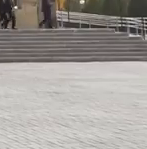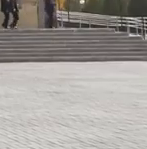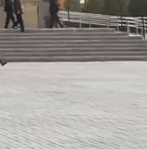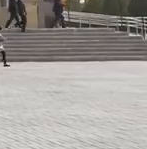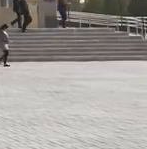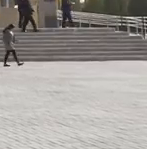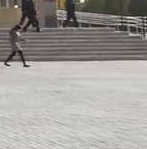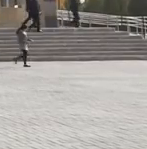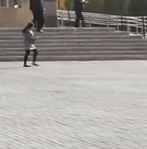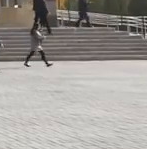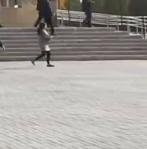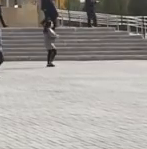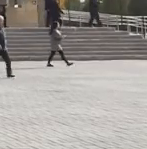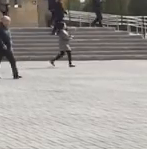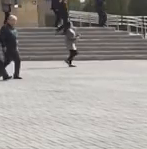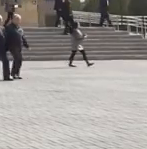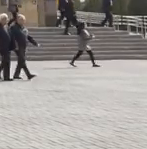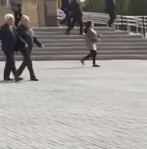законов телерадиокомпания